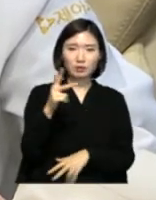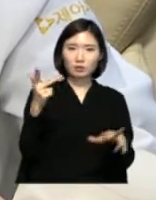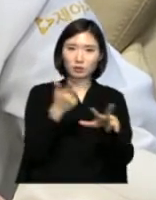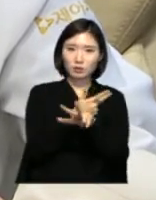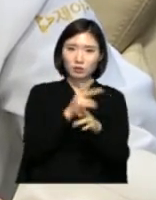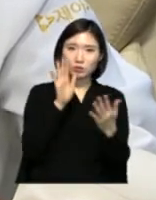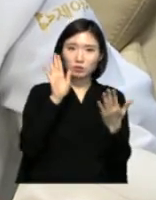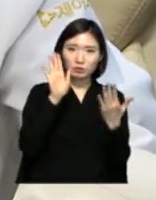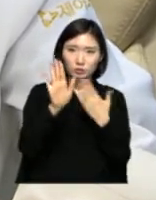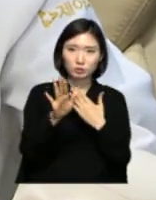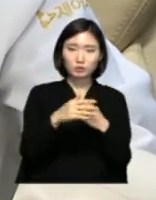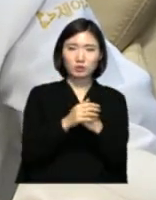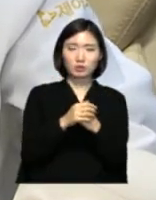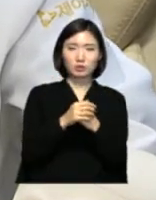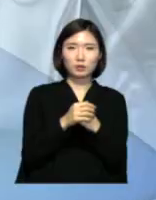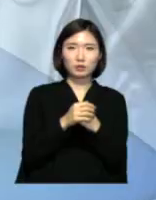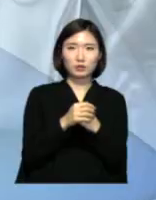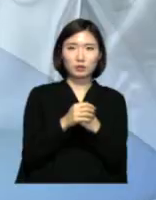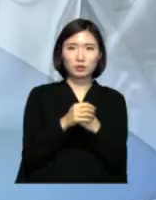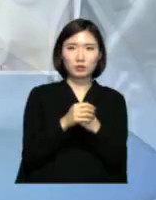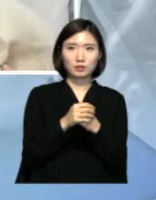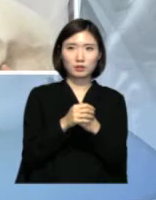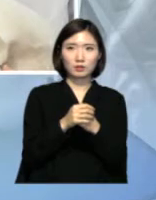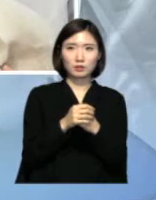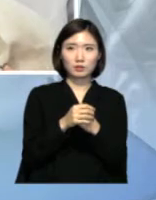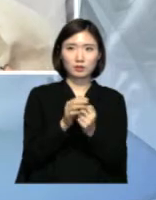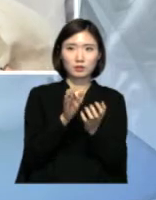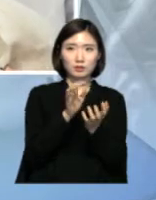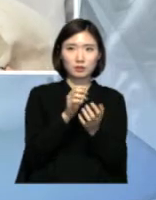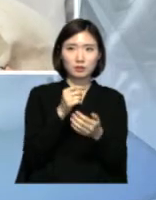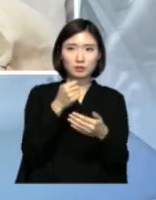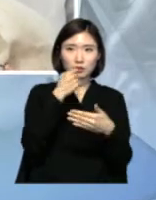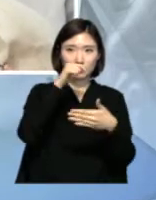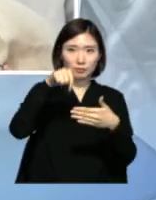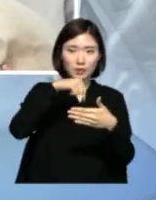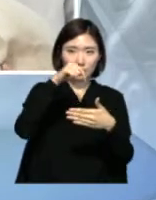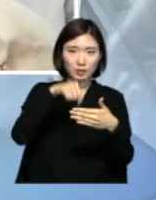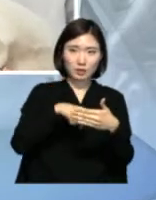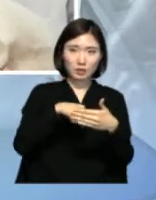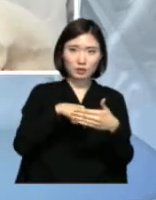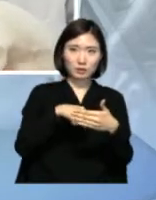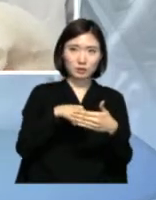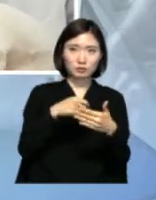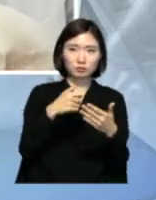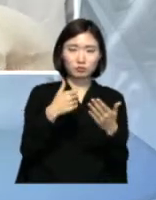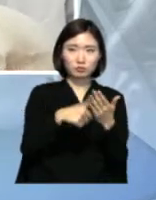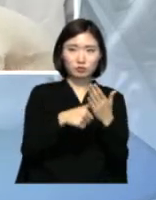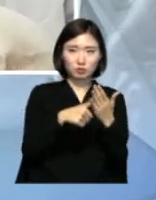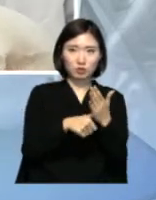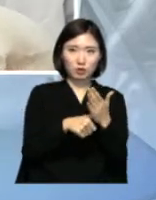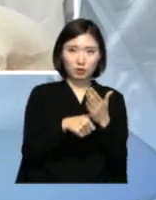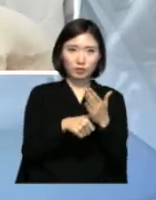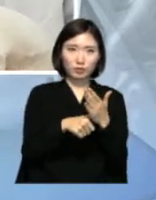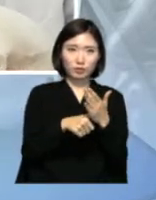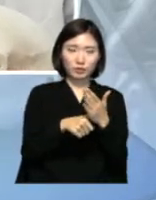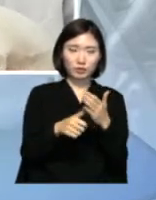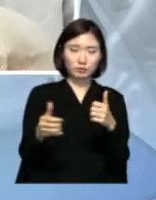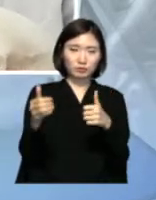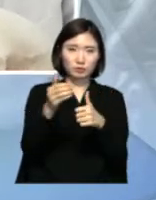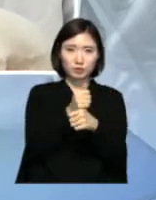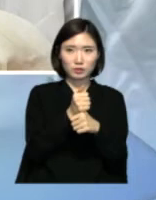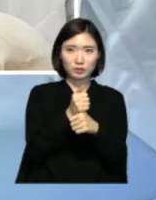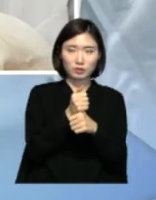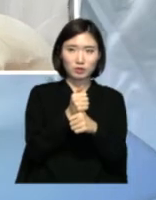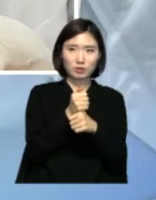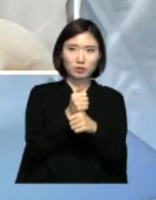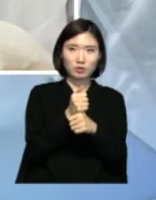정도 지나서부터는 이제 우리가 이제 입안에 웨이퍼라는 스플린트 장치를 이용해서 이제 입안의 교합을 계속 잡아주는 연습을 하게